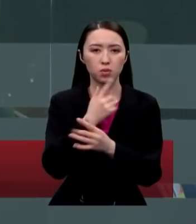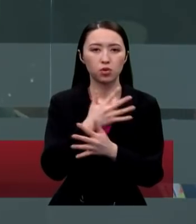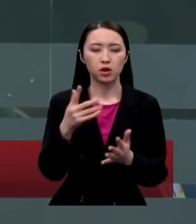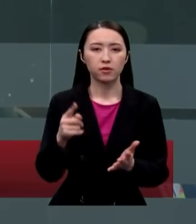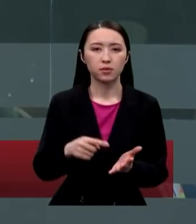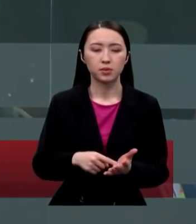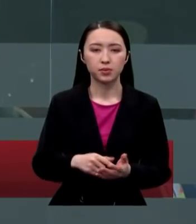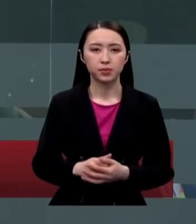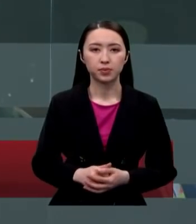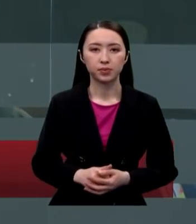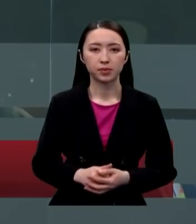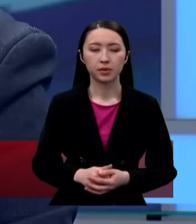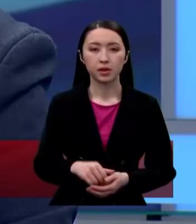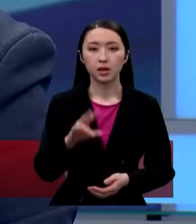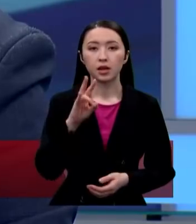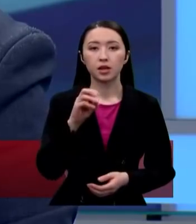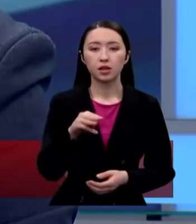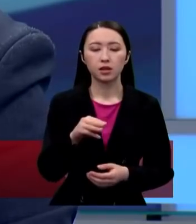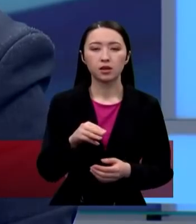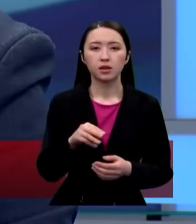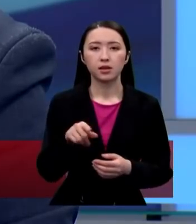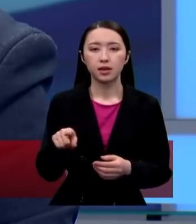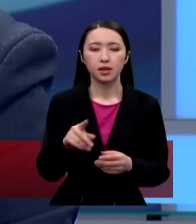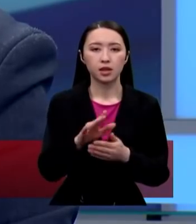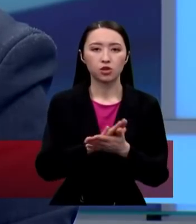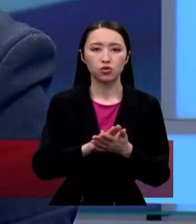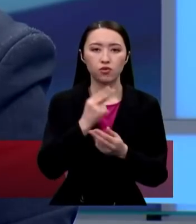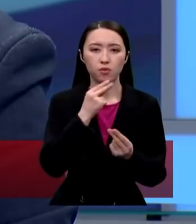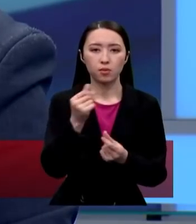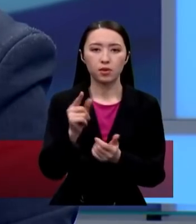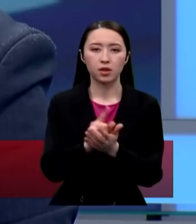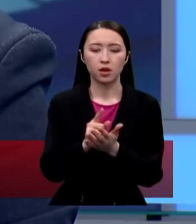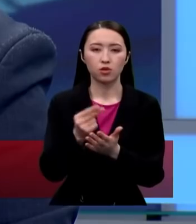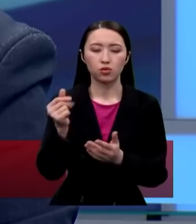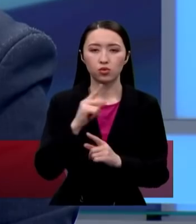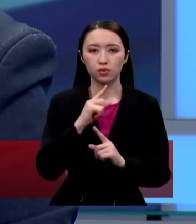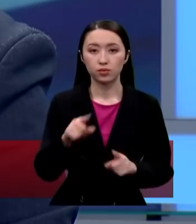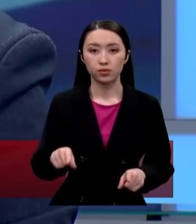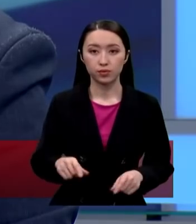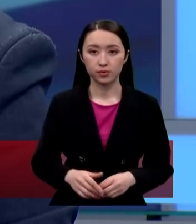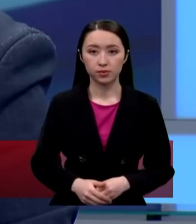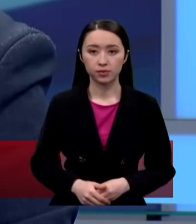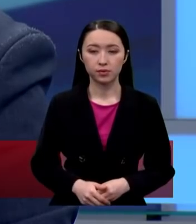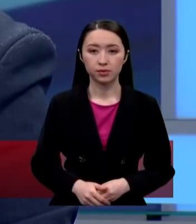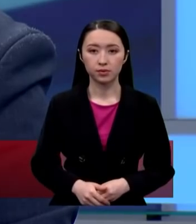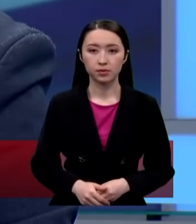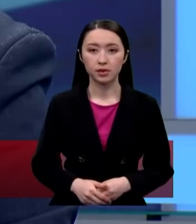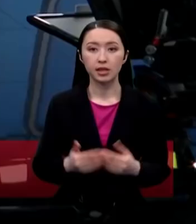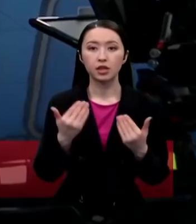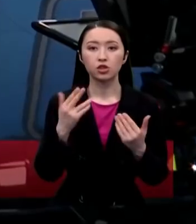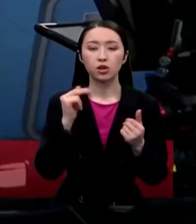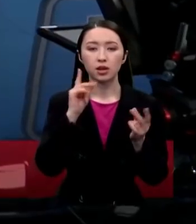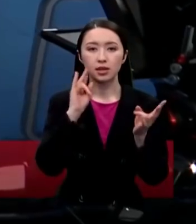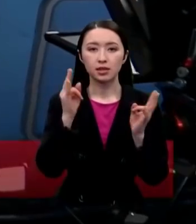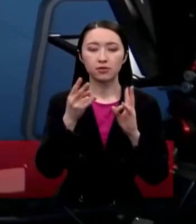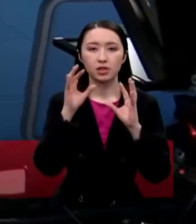Нет, это никаким образом не повлияет на изменение ставок налогов. Угу. Ну, сейчас, как известно, законопроект